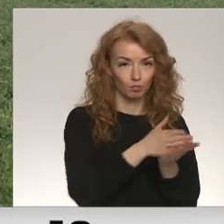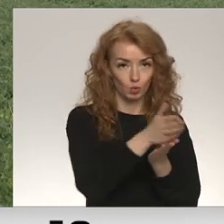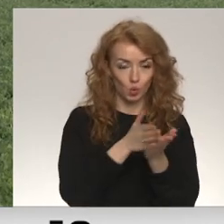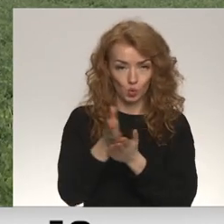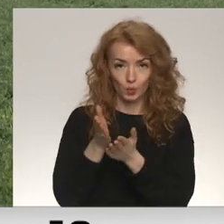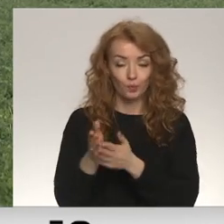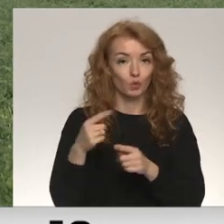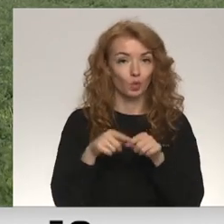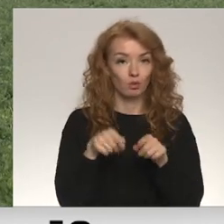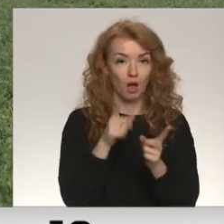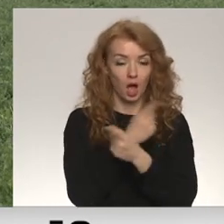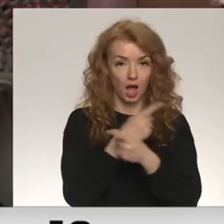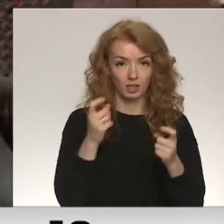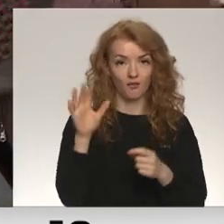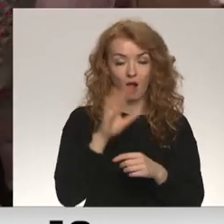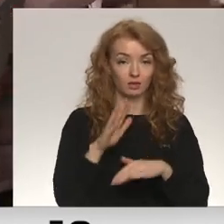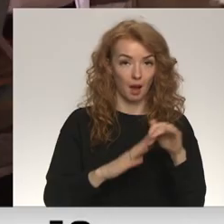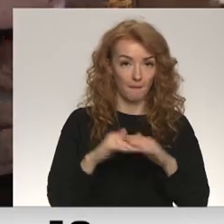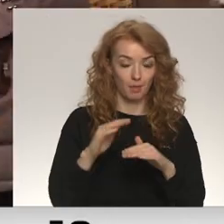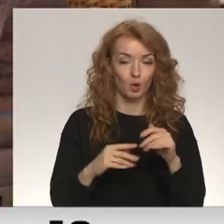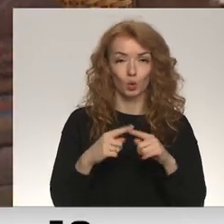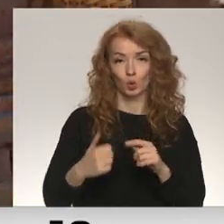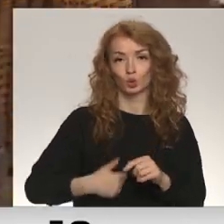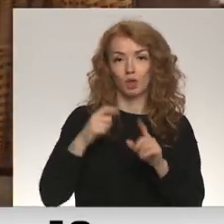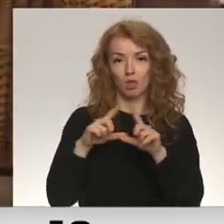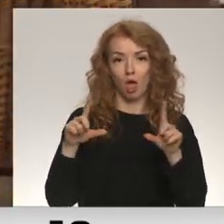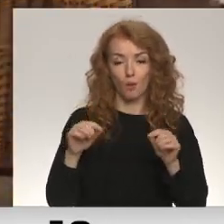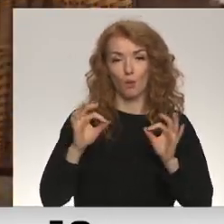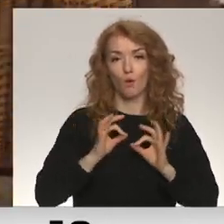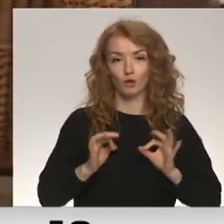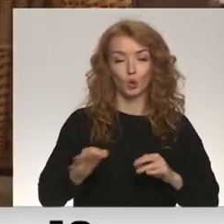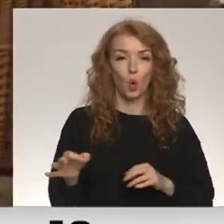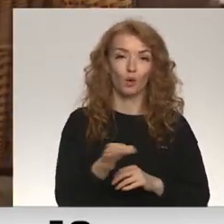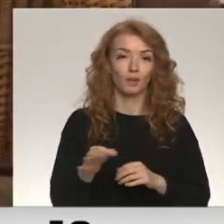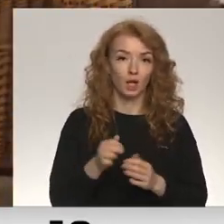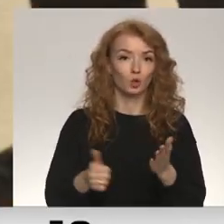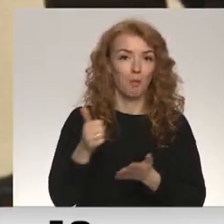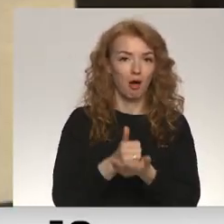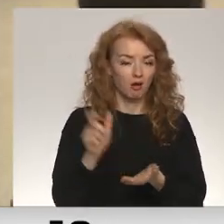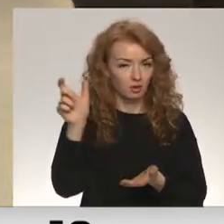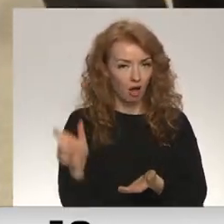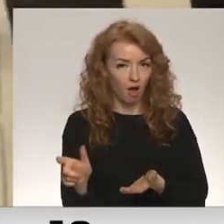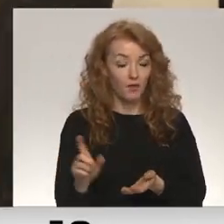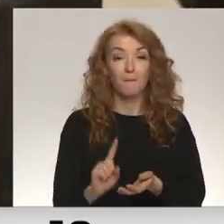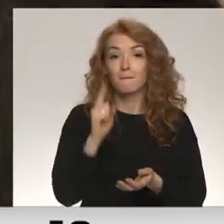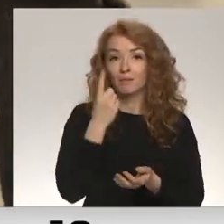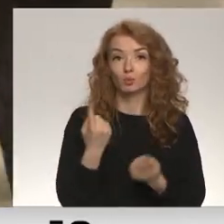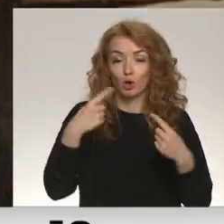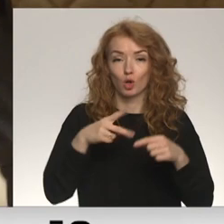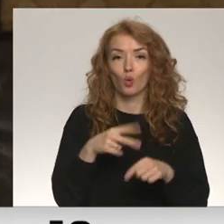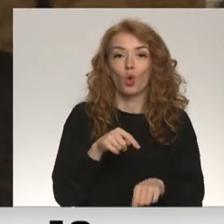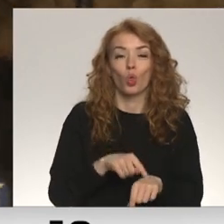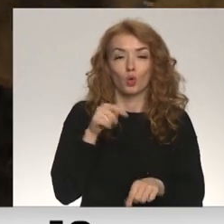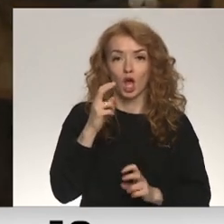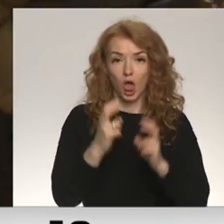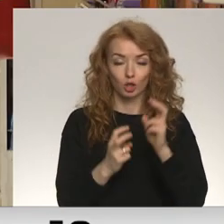Šodien atzina kā valsts amatpersonas, tā uzņēmumu un profesionālo organizāciju dalībnieki. Pirmais, ko pašlaik izjūt kā